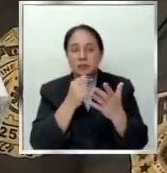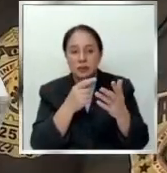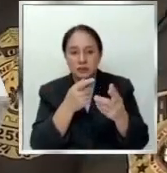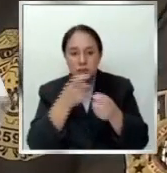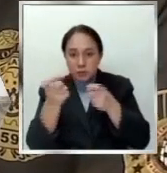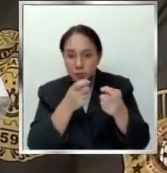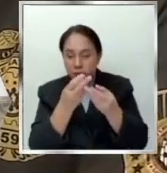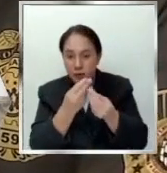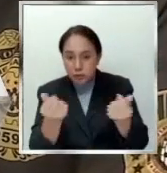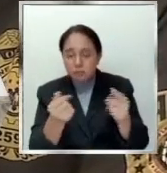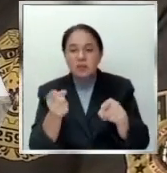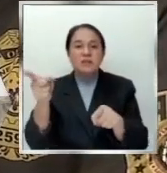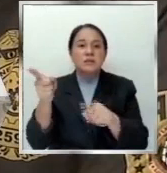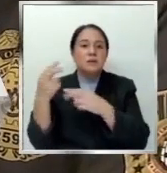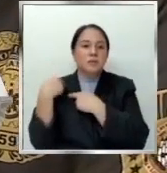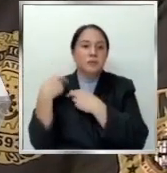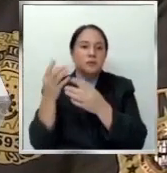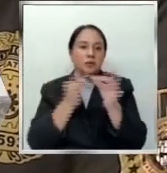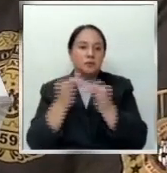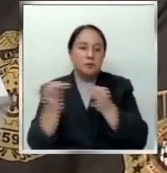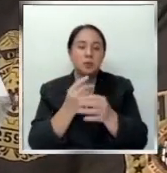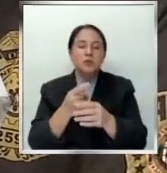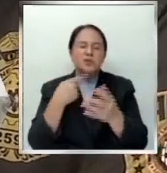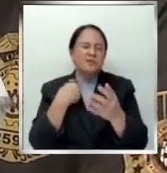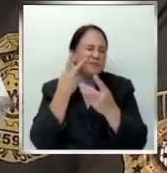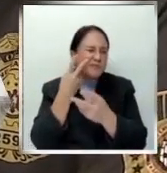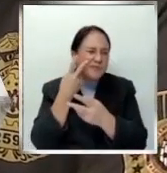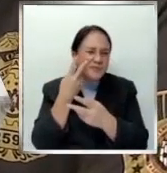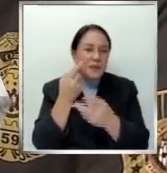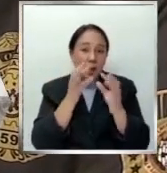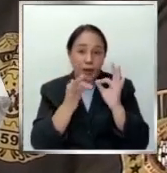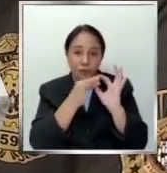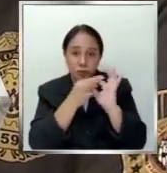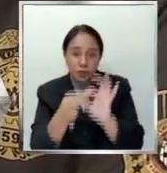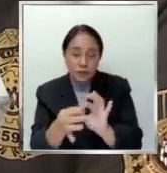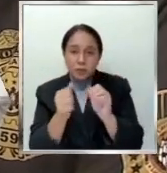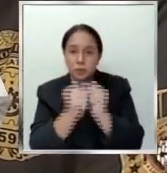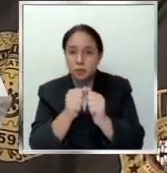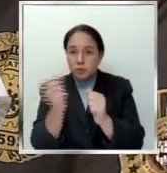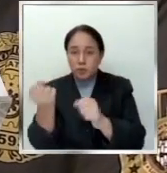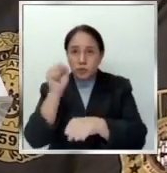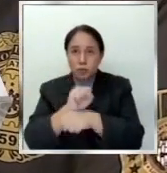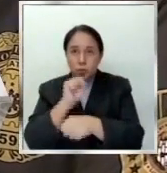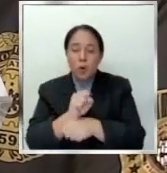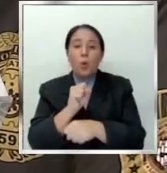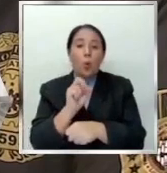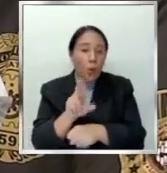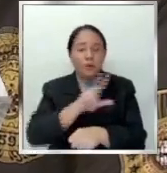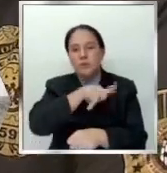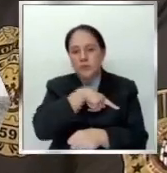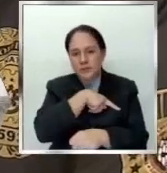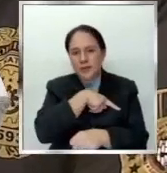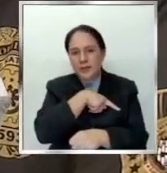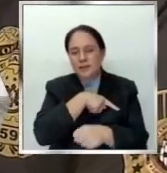mapaliwanag. Titignan natin lahat yung angulo na yan, kung ito ba ay connected talaga sa trabaho nila o personal itong alita na